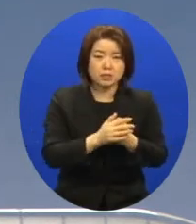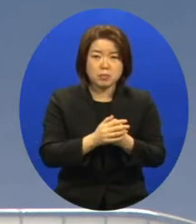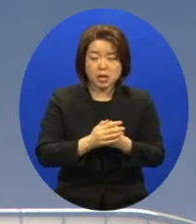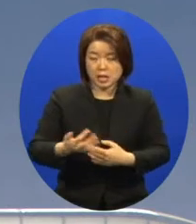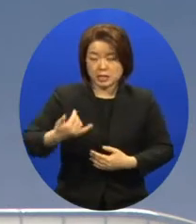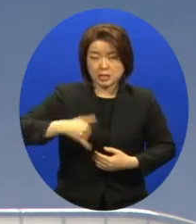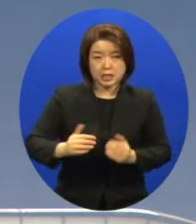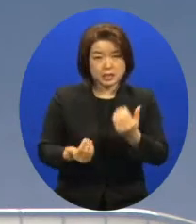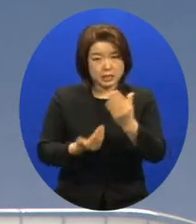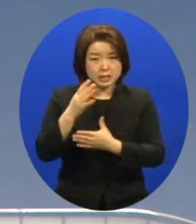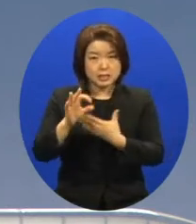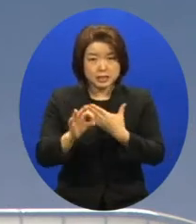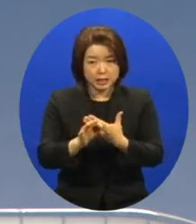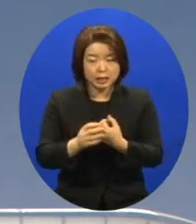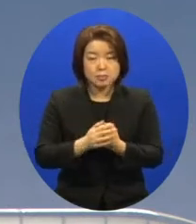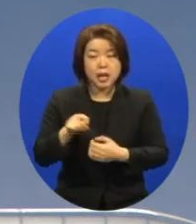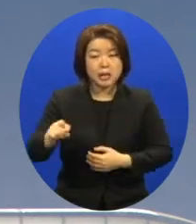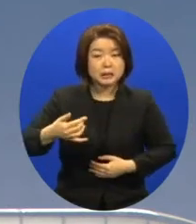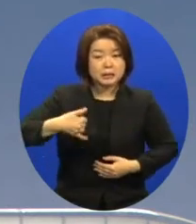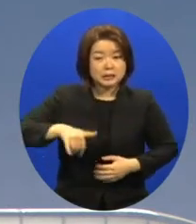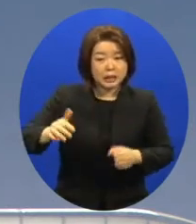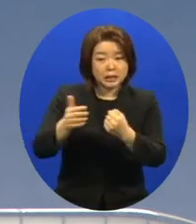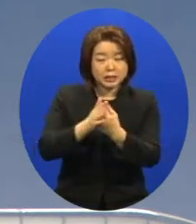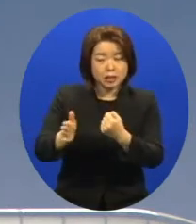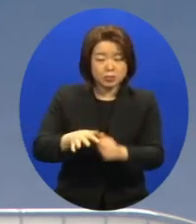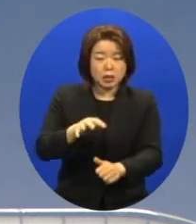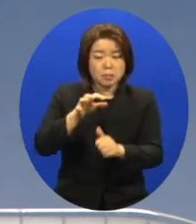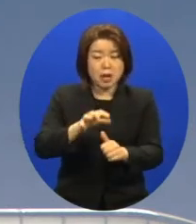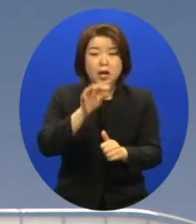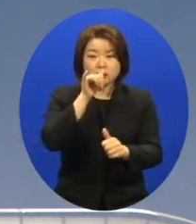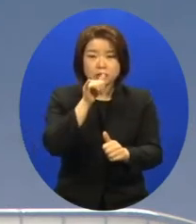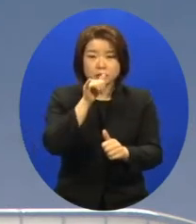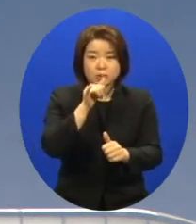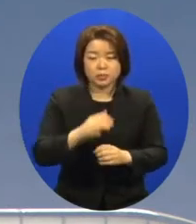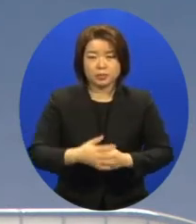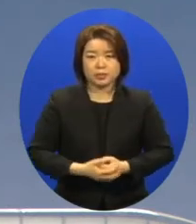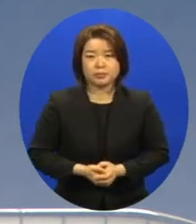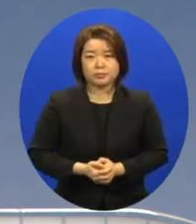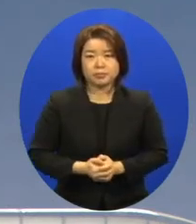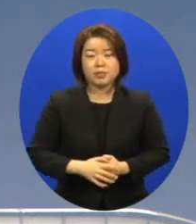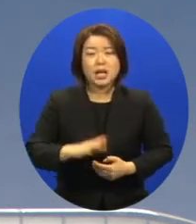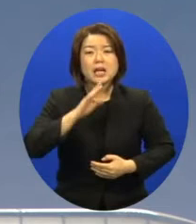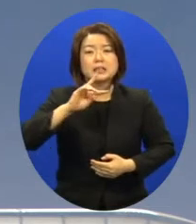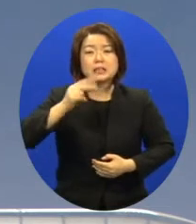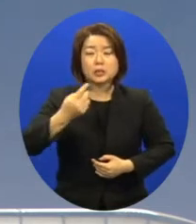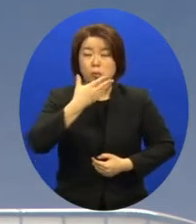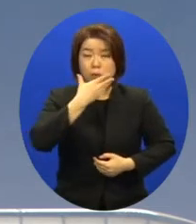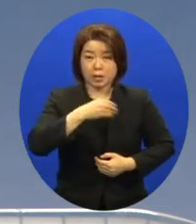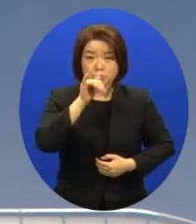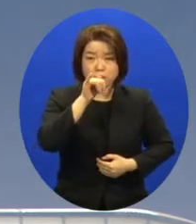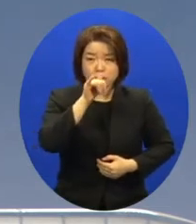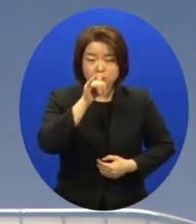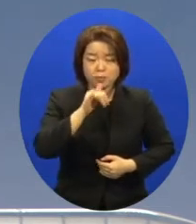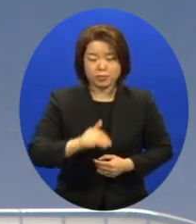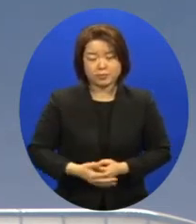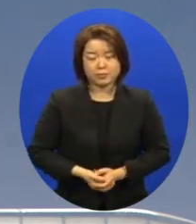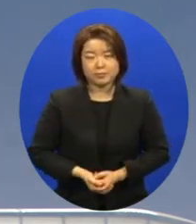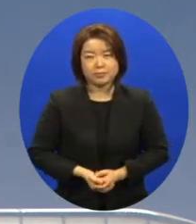생기면 그 자녀 때문에 얽매이지 않아요 그래도 행복한 거잖아요